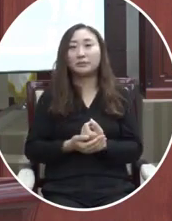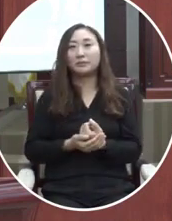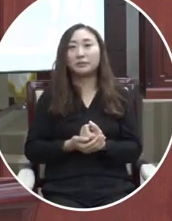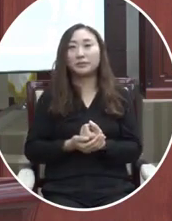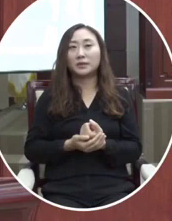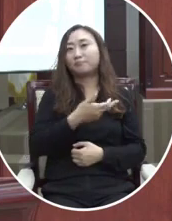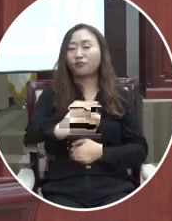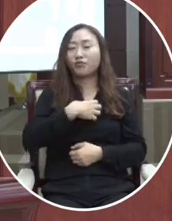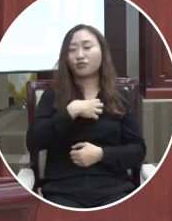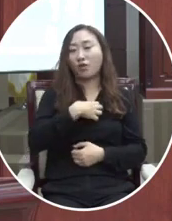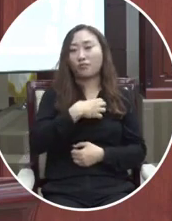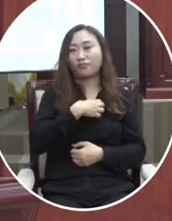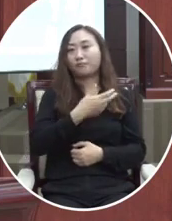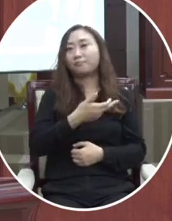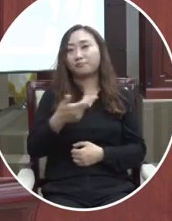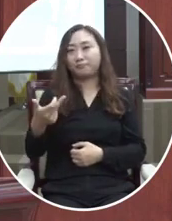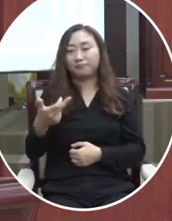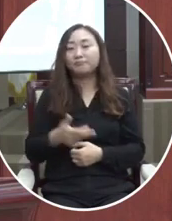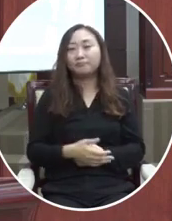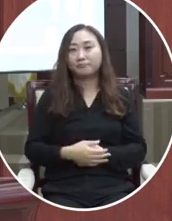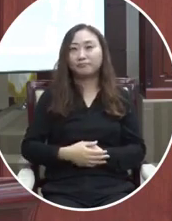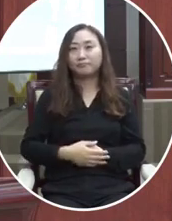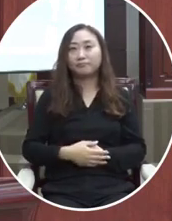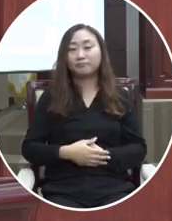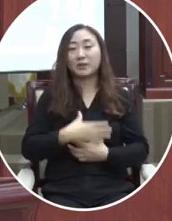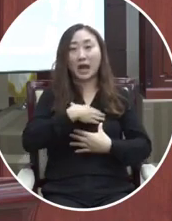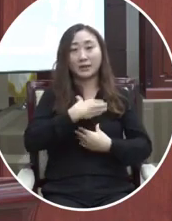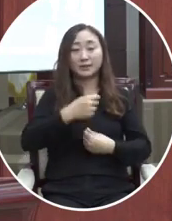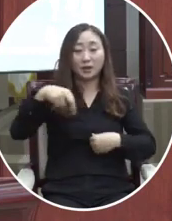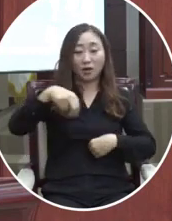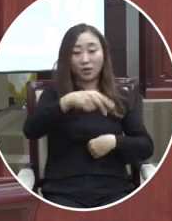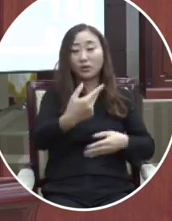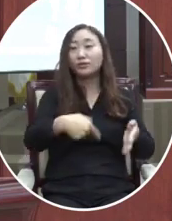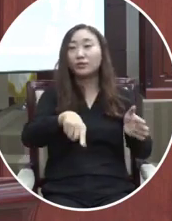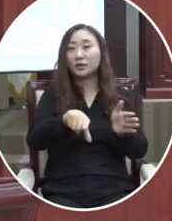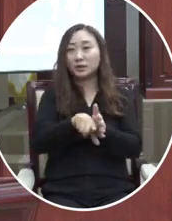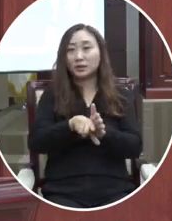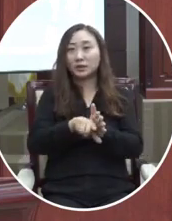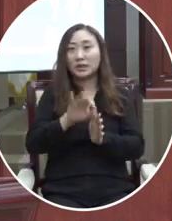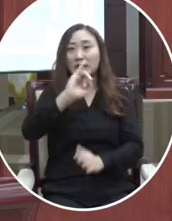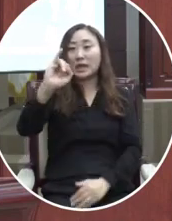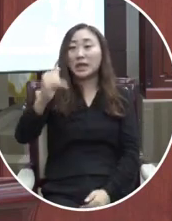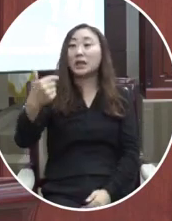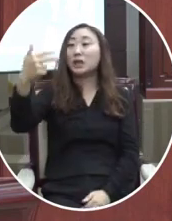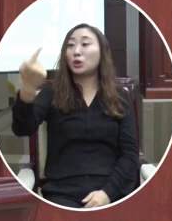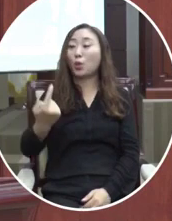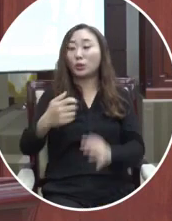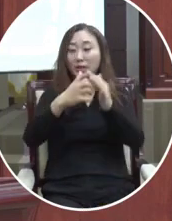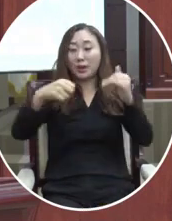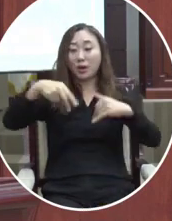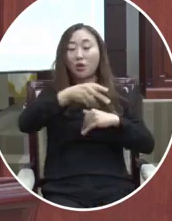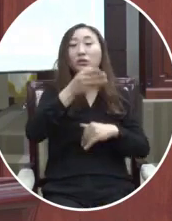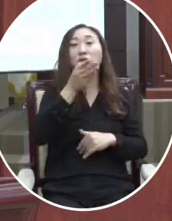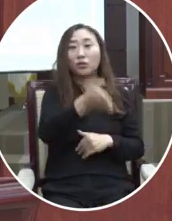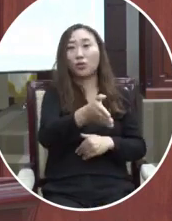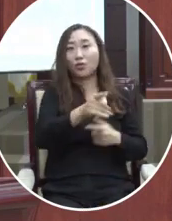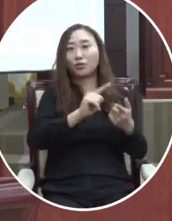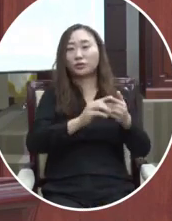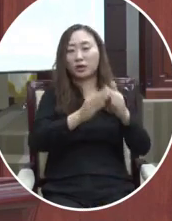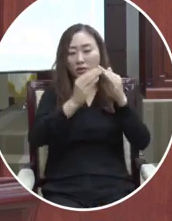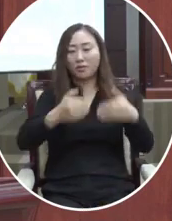통로임을 노출되어 있는 주민들의 안전한 보행을 위해서 인도 신설이 시급합니다